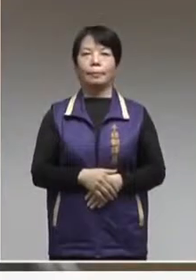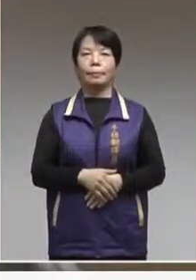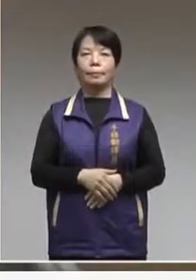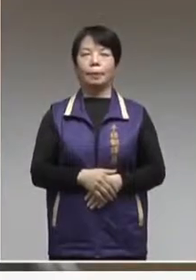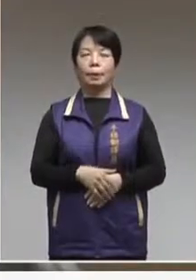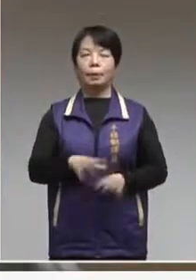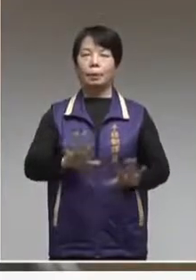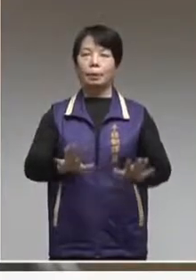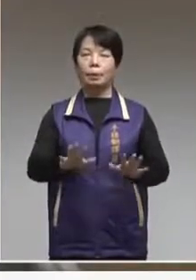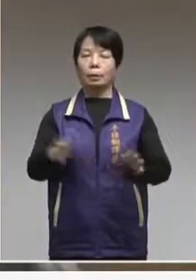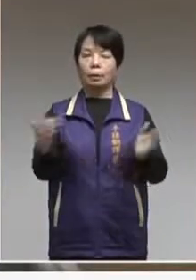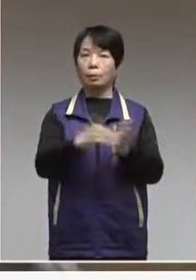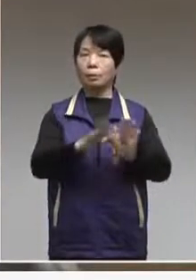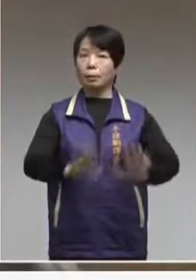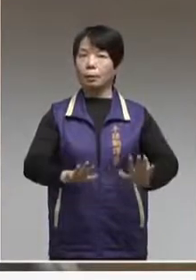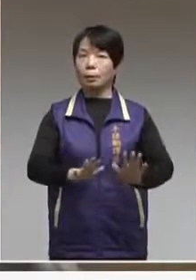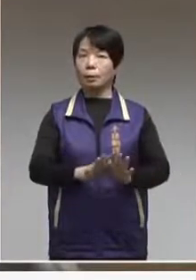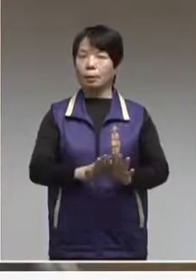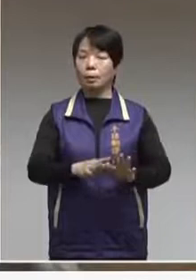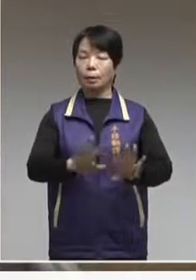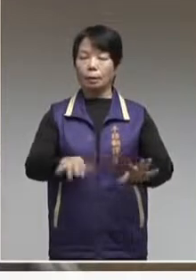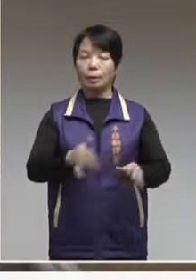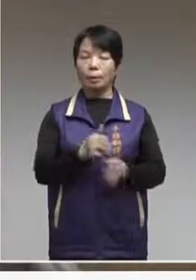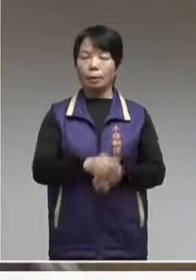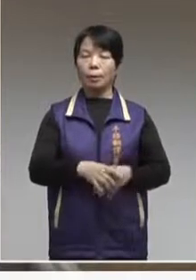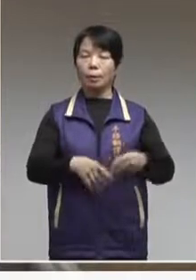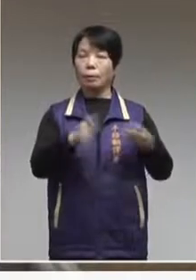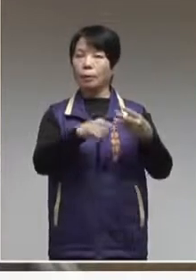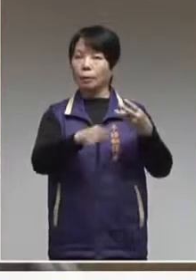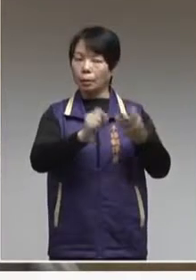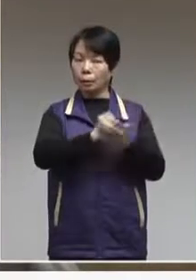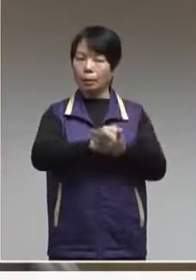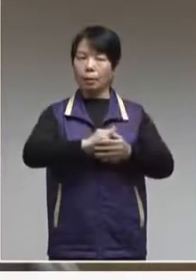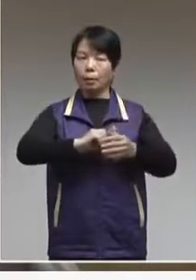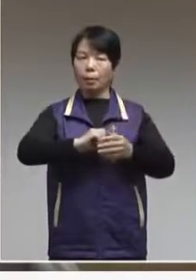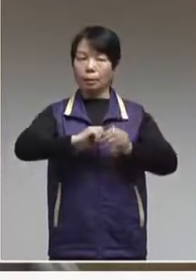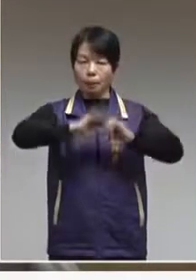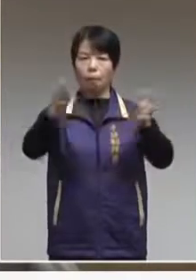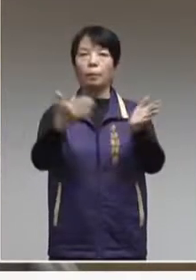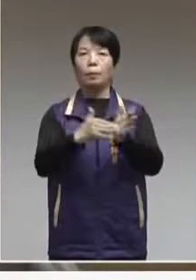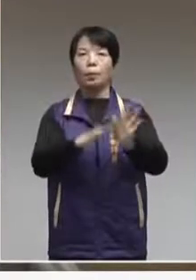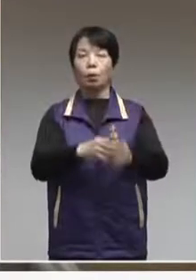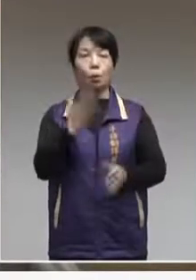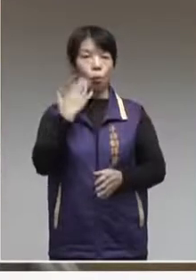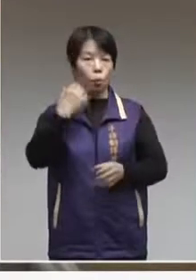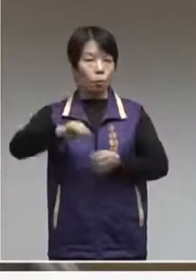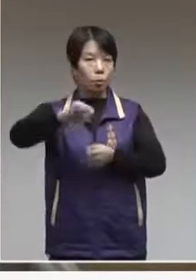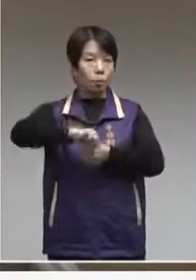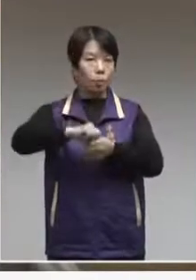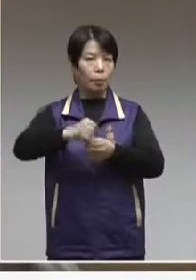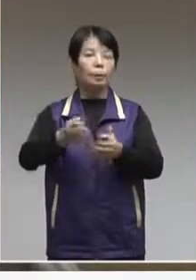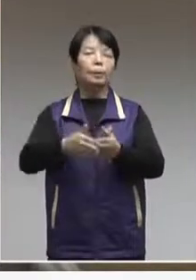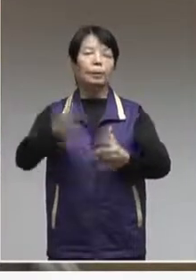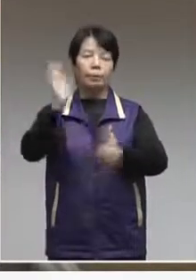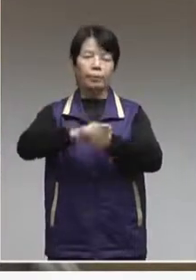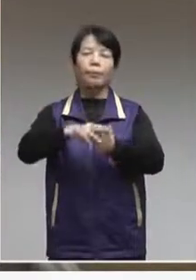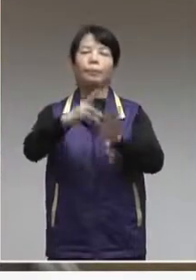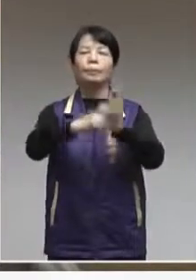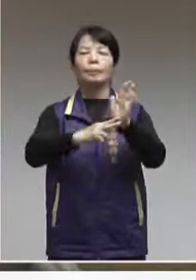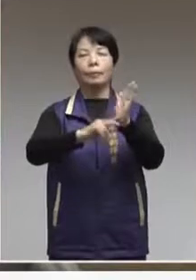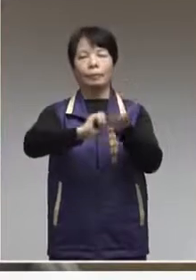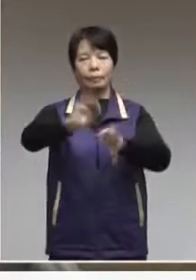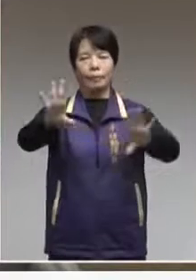那以上是到目前为止确诊个案的疫调公布足迹，如果有新增的部分，我们会再随时进行更新